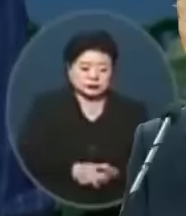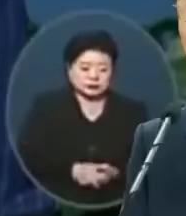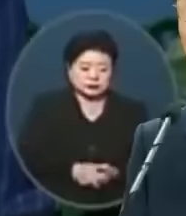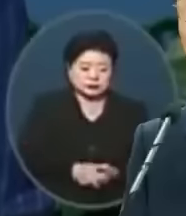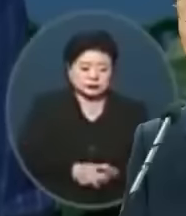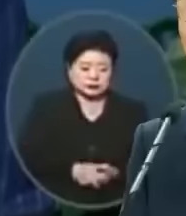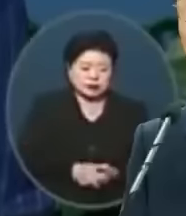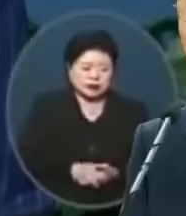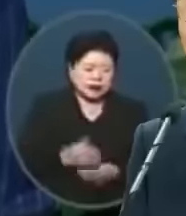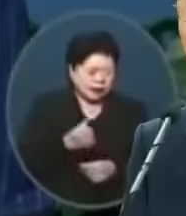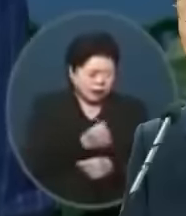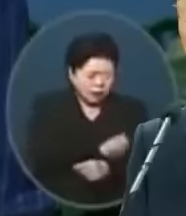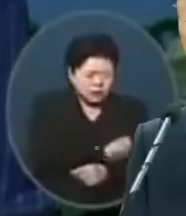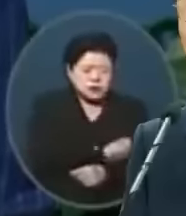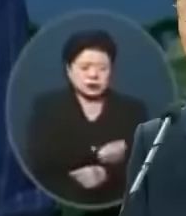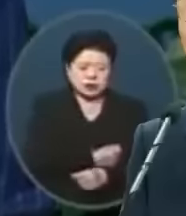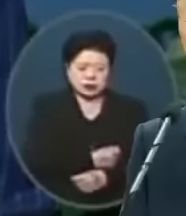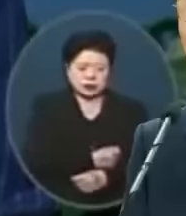아주 엄청난